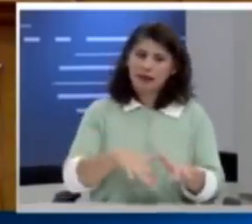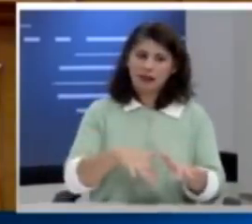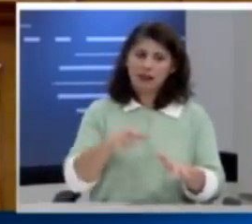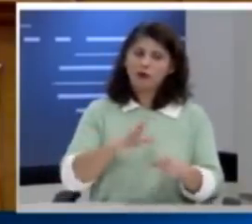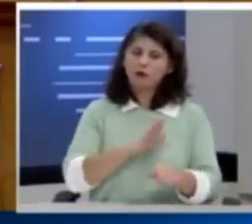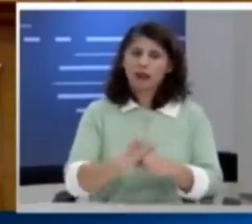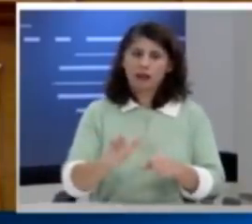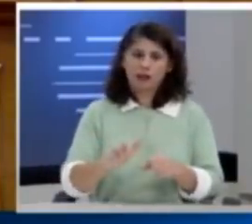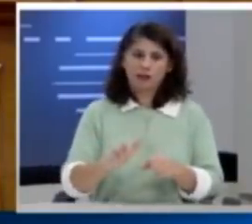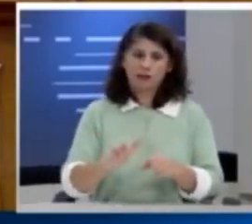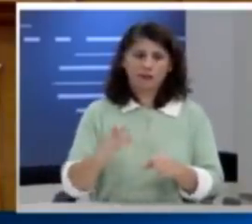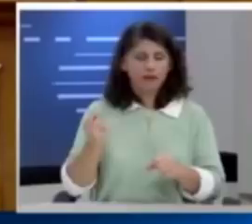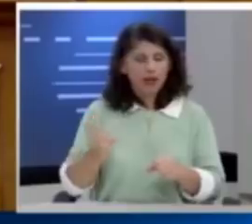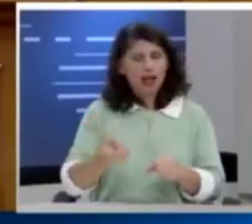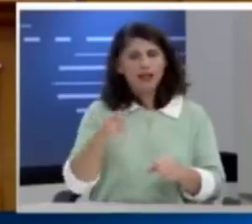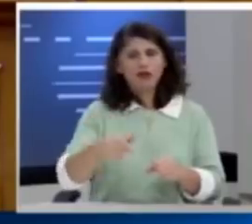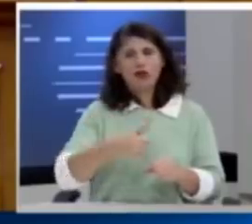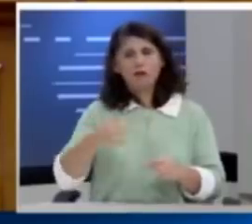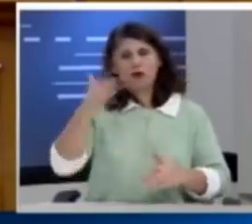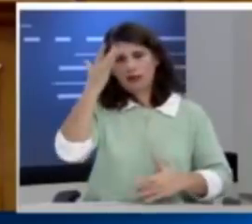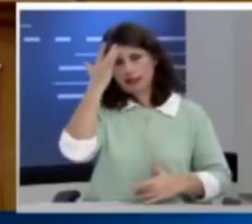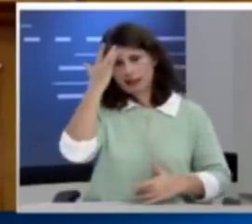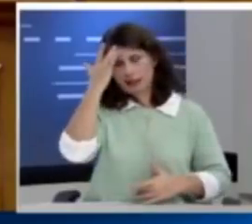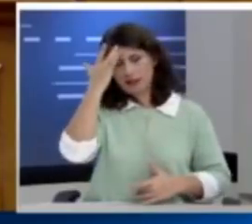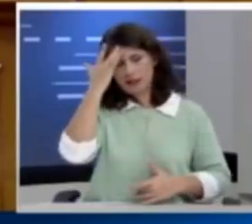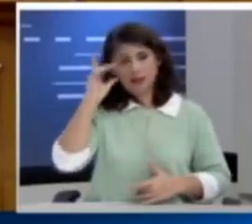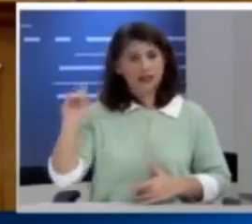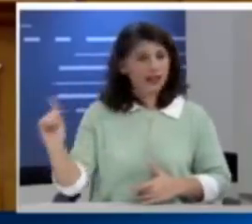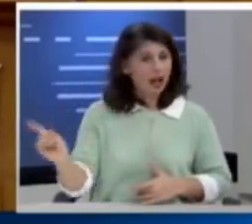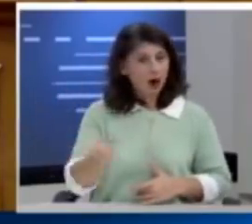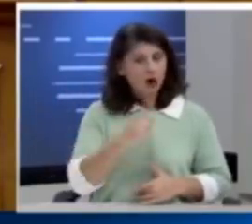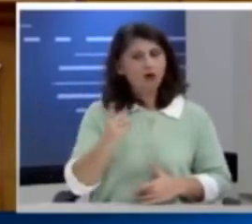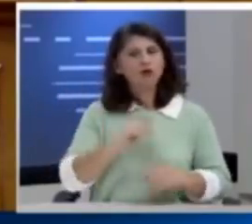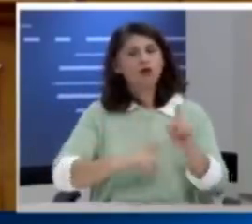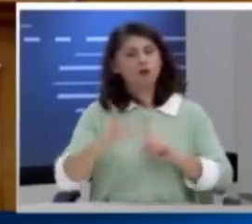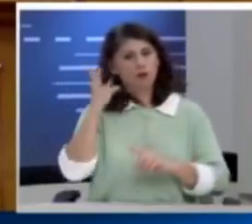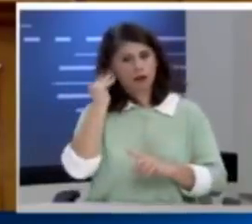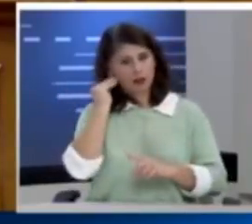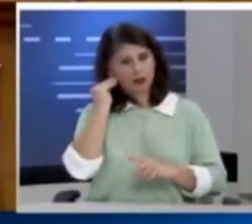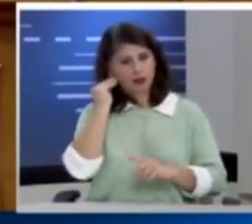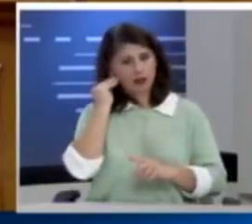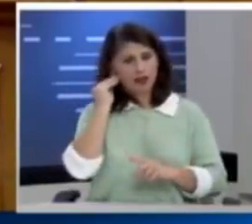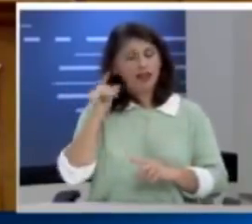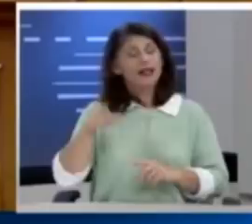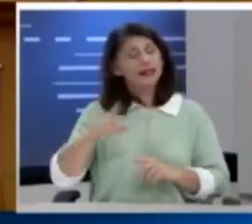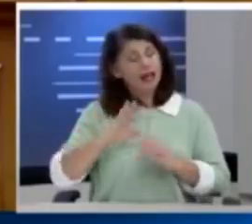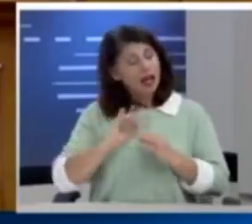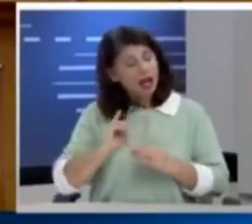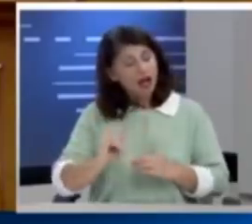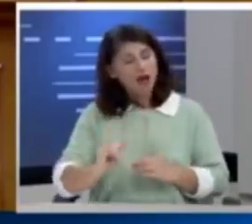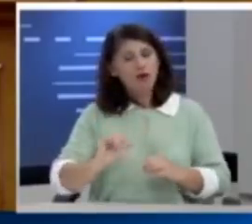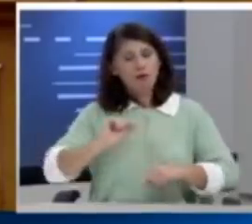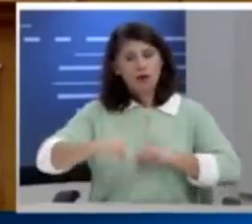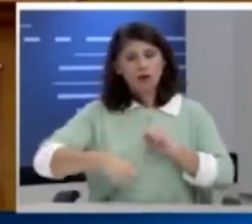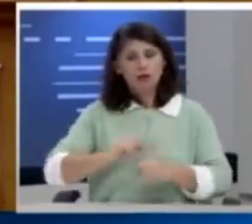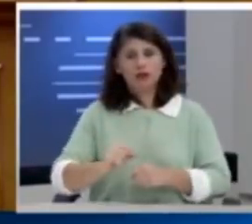αυτό φτάνει, έστω και μόνο για τη συνείδησή τους και για όλους όσους μας ακούνε και που εξακολουθούν να